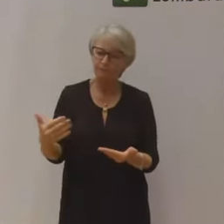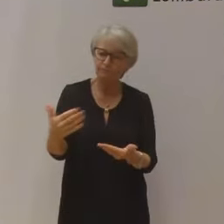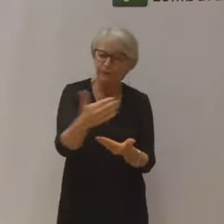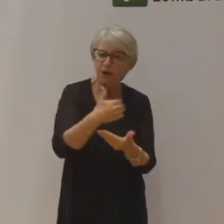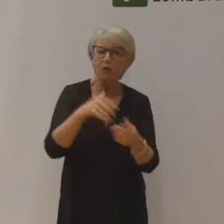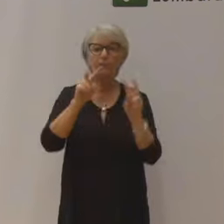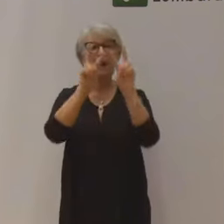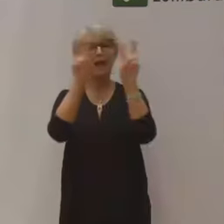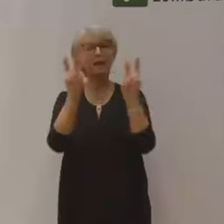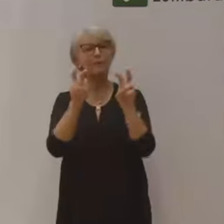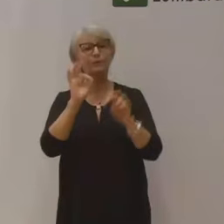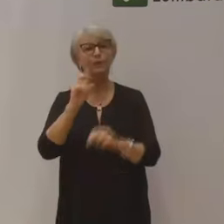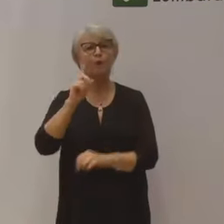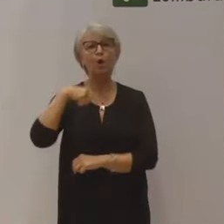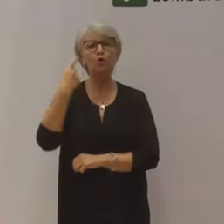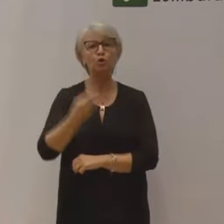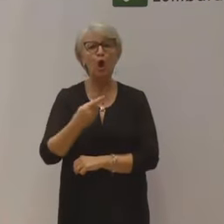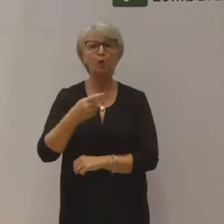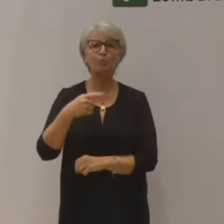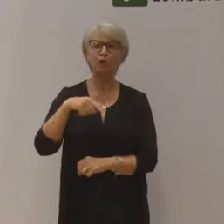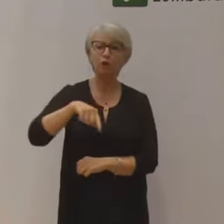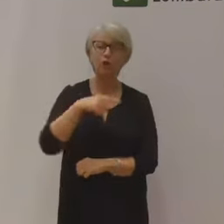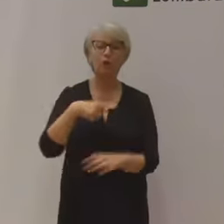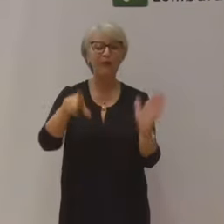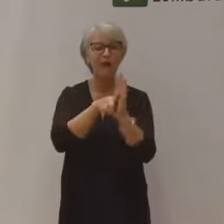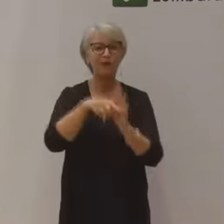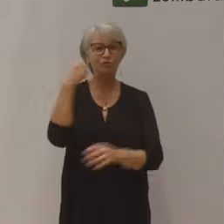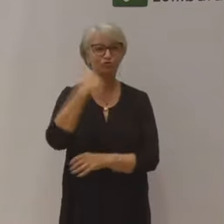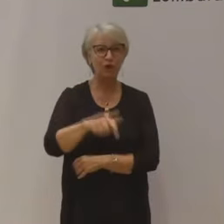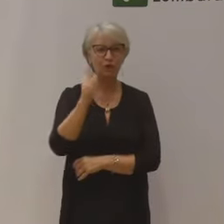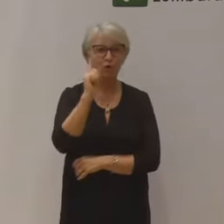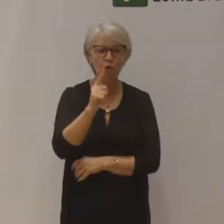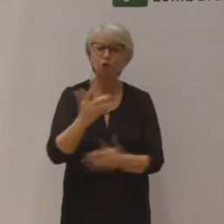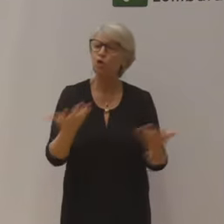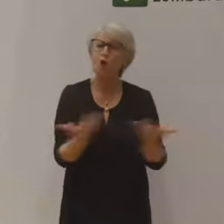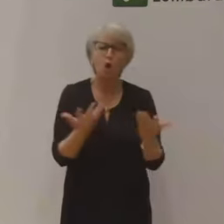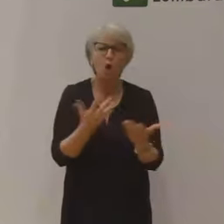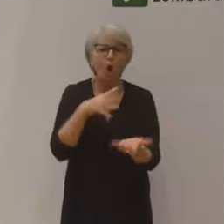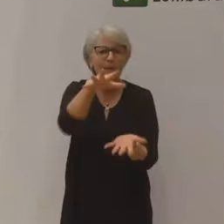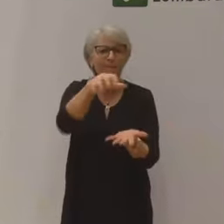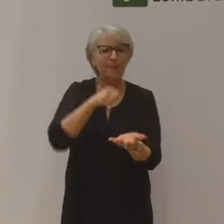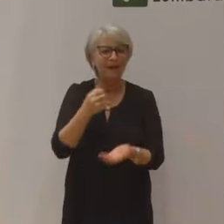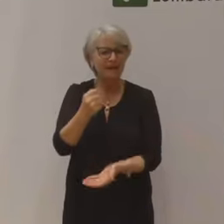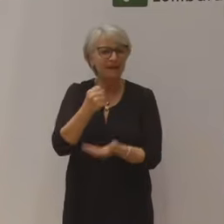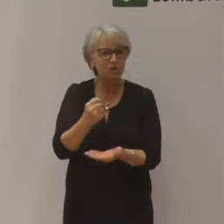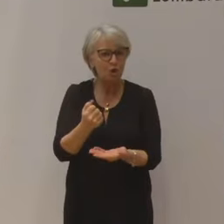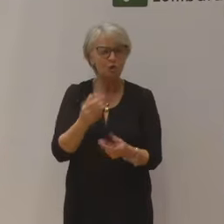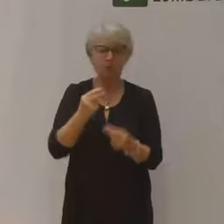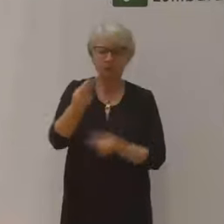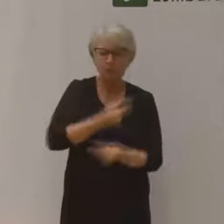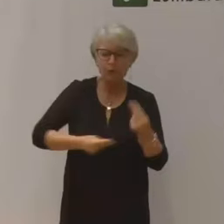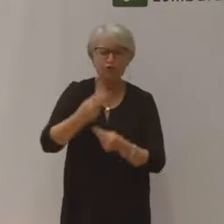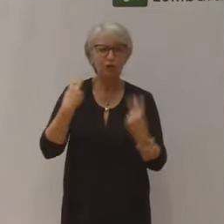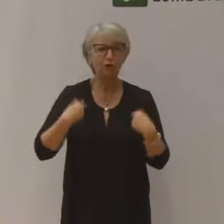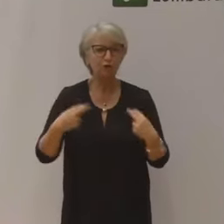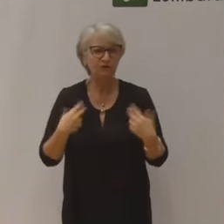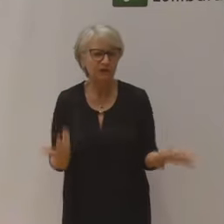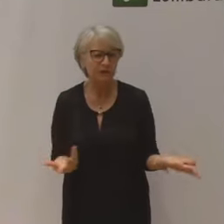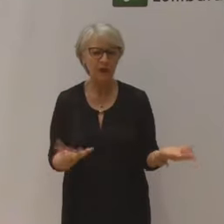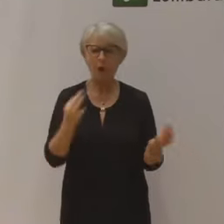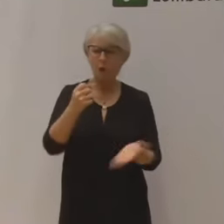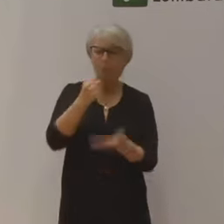noi per spiegare la legge 112, come accedere alle risorse, come costruire un progetto di vita, un budget